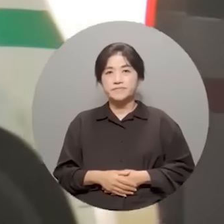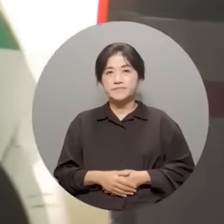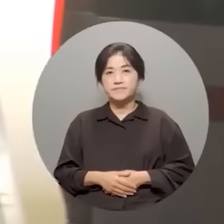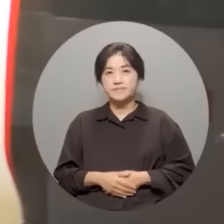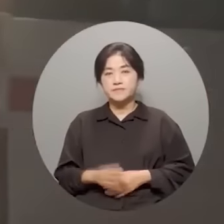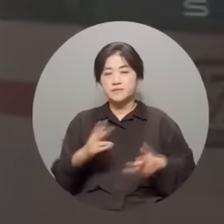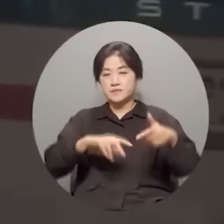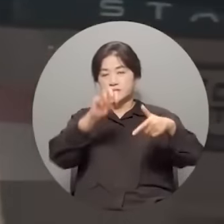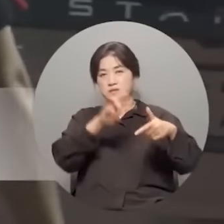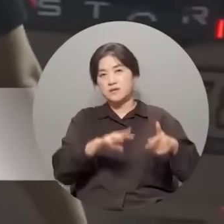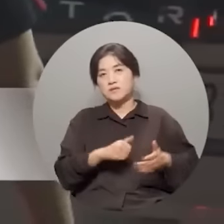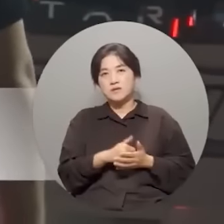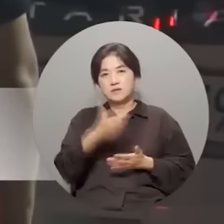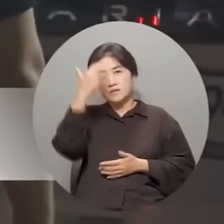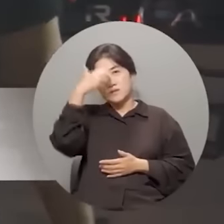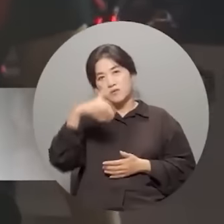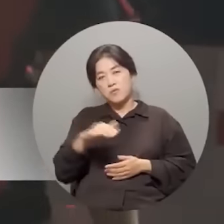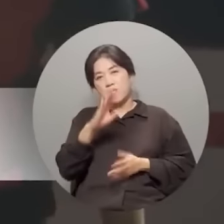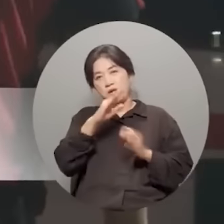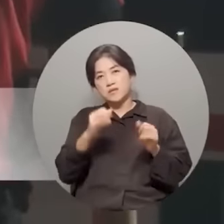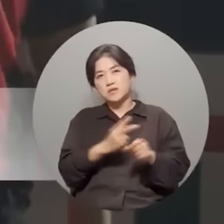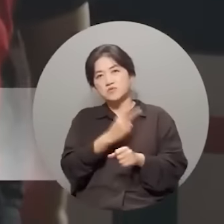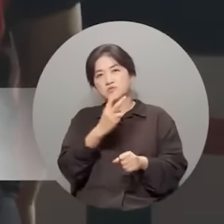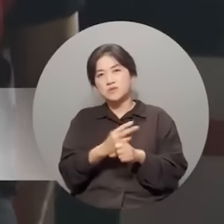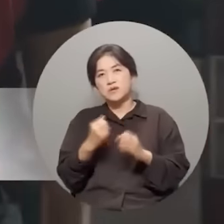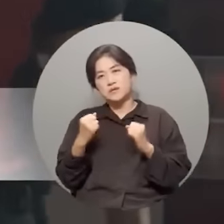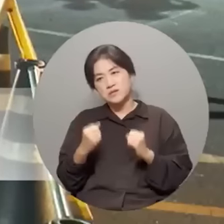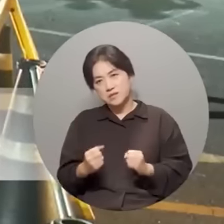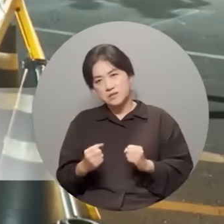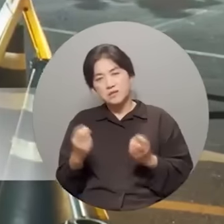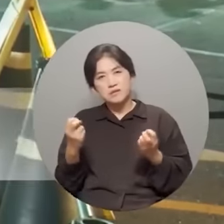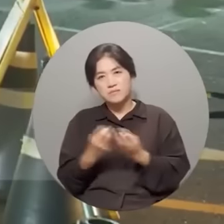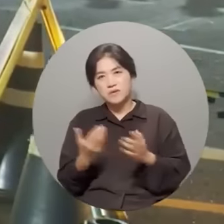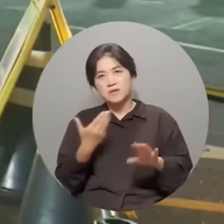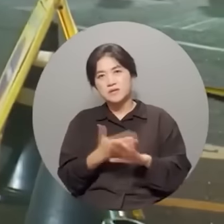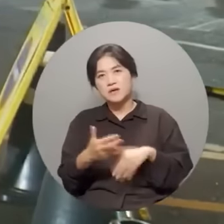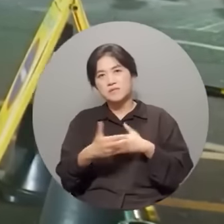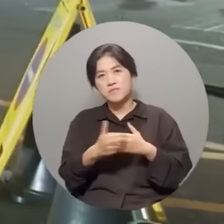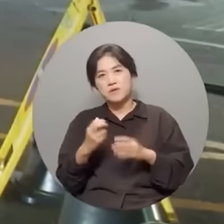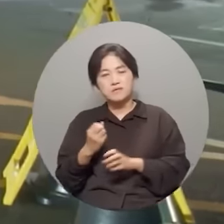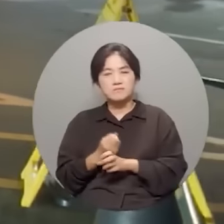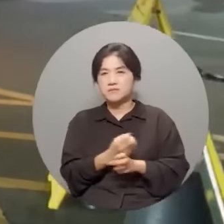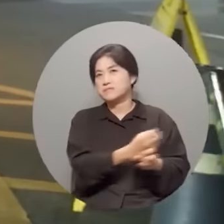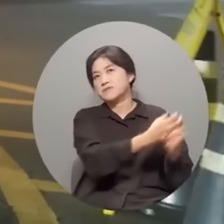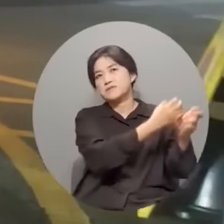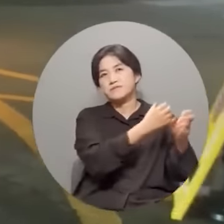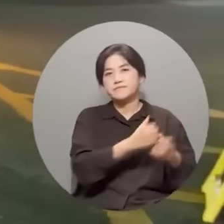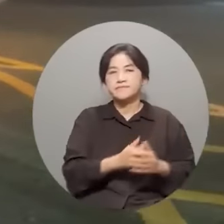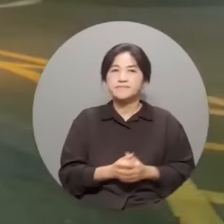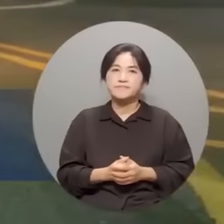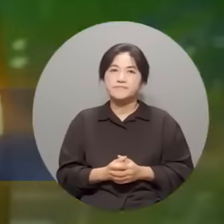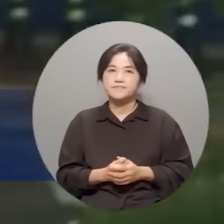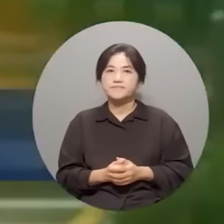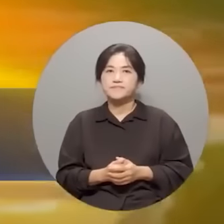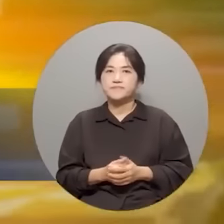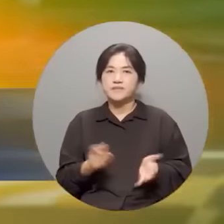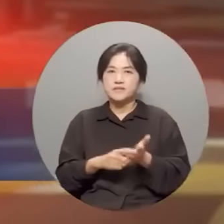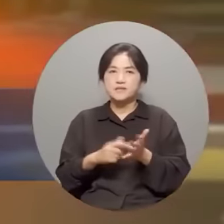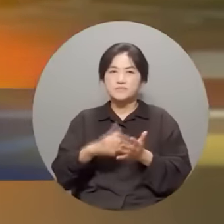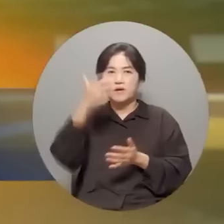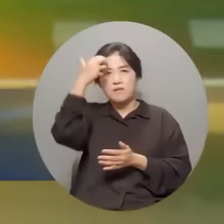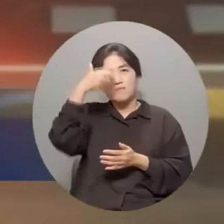인천에서 온 뇌경색환자 는 꼬박 시간을 기다리다 결국 다른 병원으로 향했습니다 급성 내경